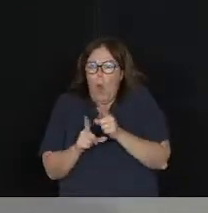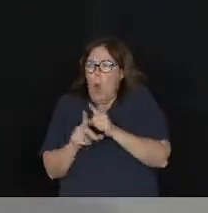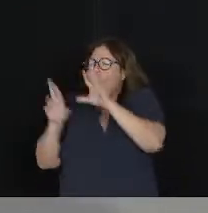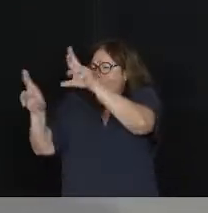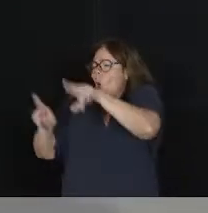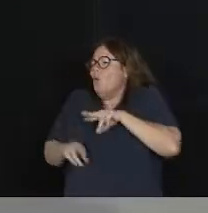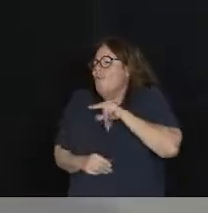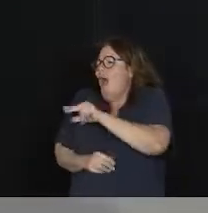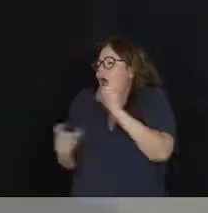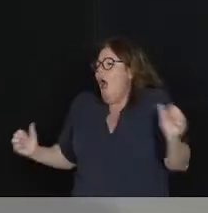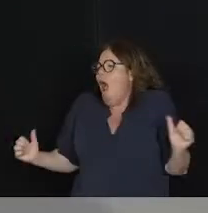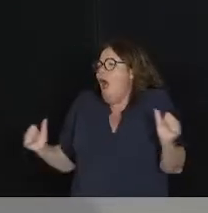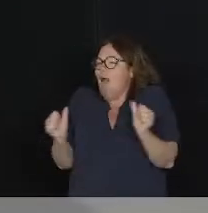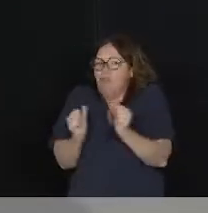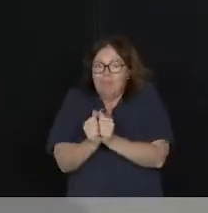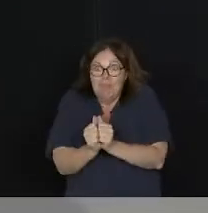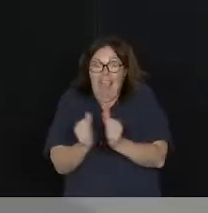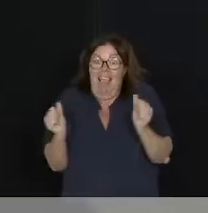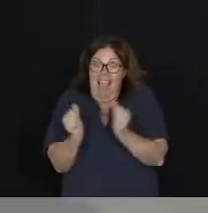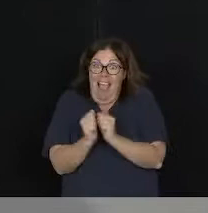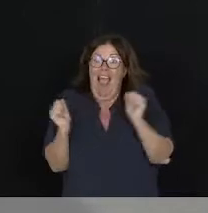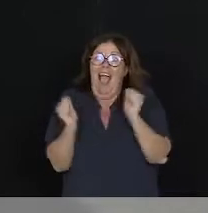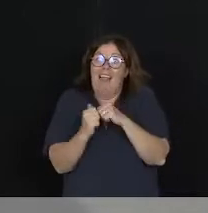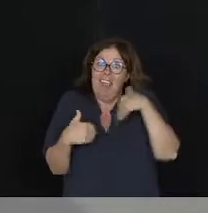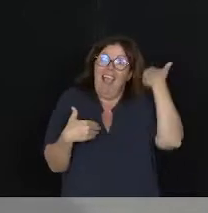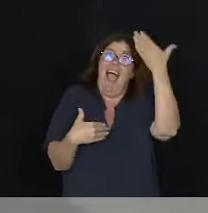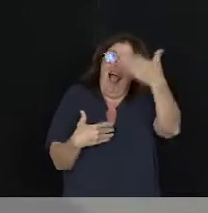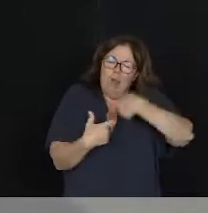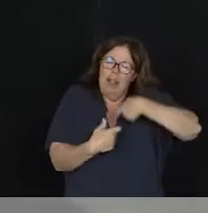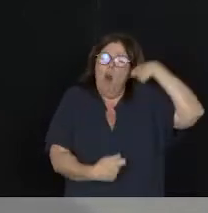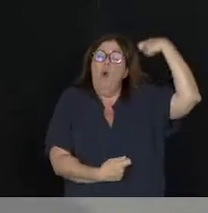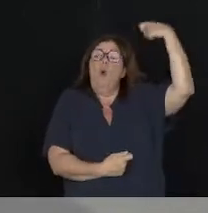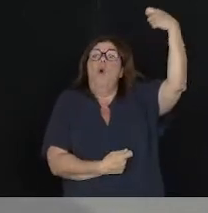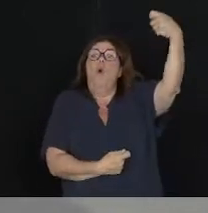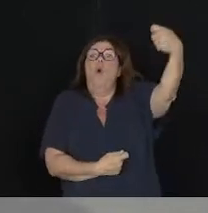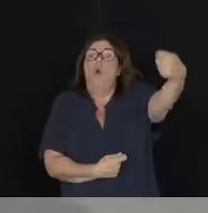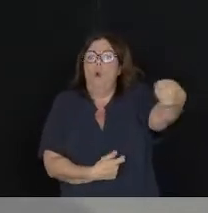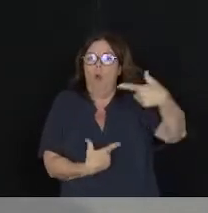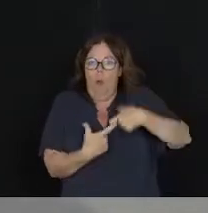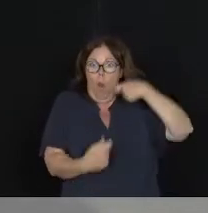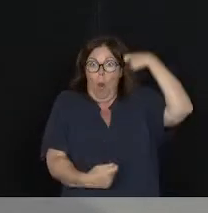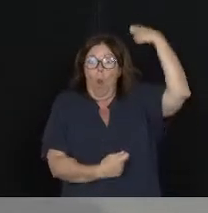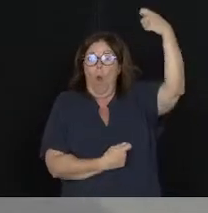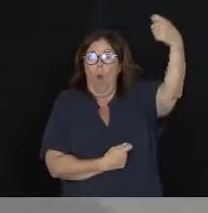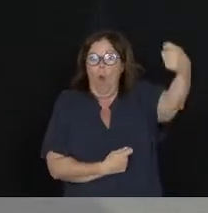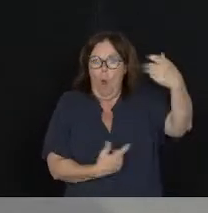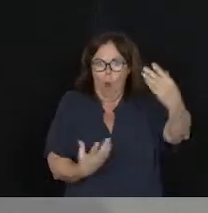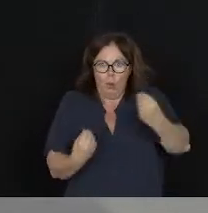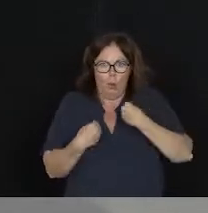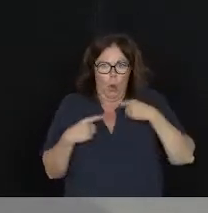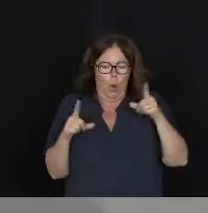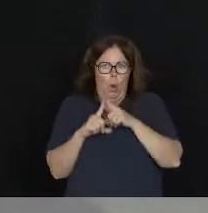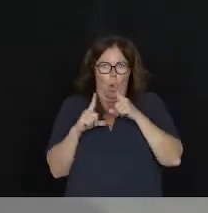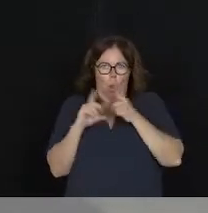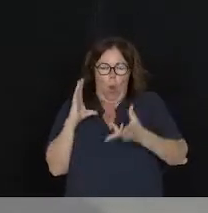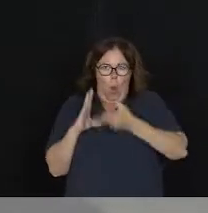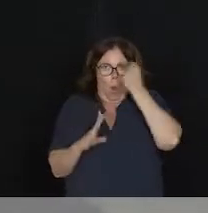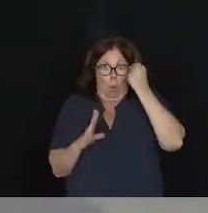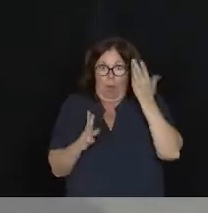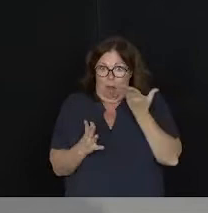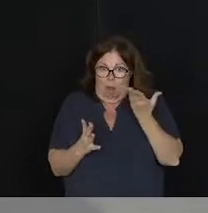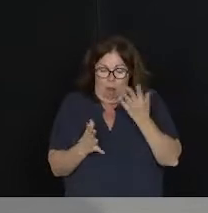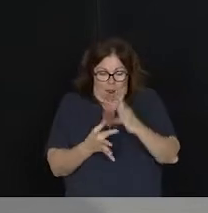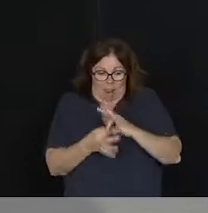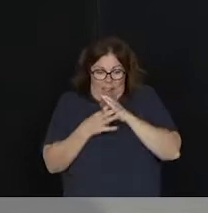retour et la longue durée de la vie commune dans l'après-guerre, ça permet aussi de mesurer en creux surtout la profondeur de l'angoisse, parce